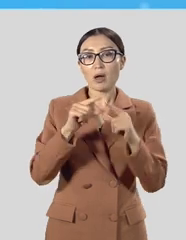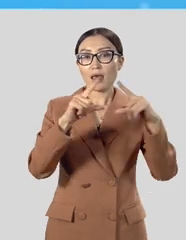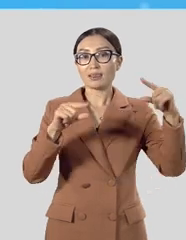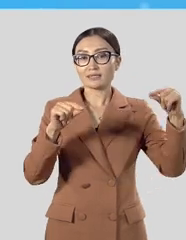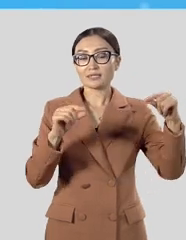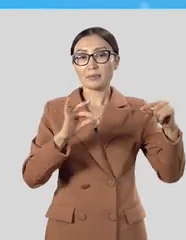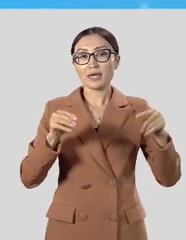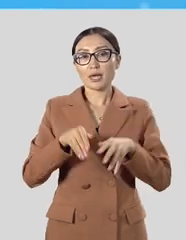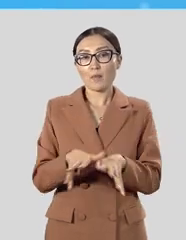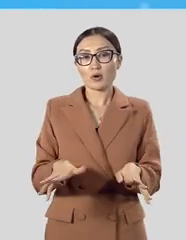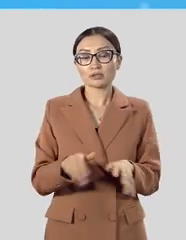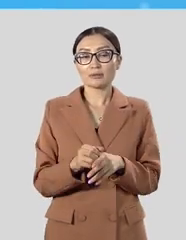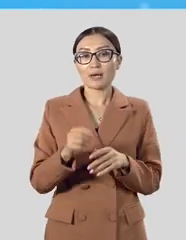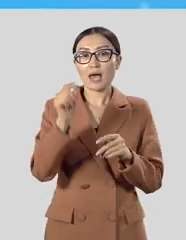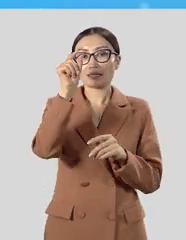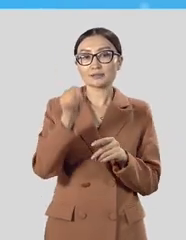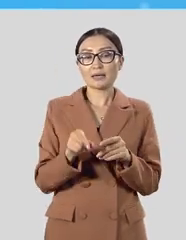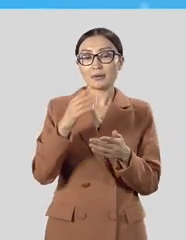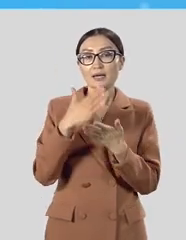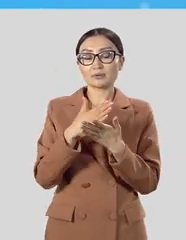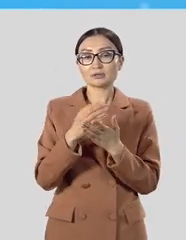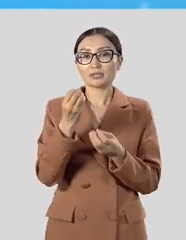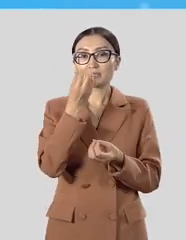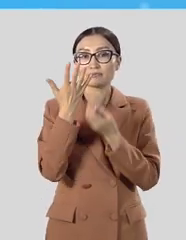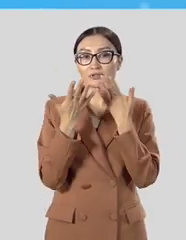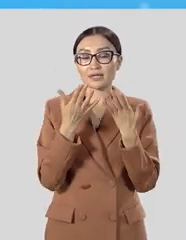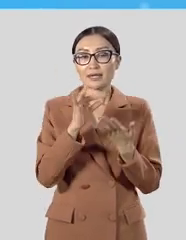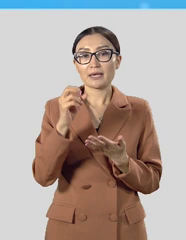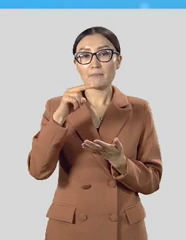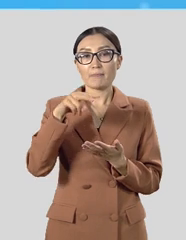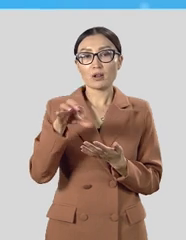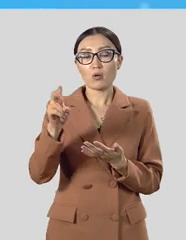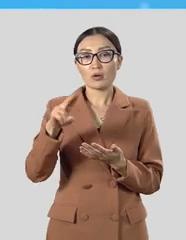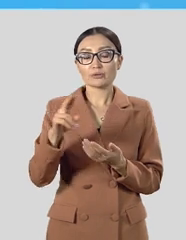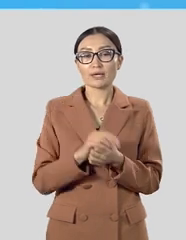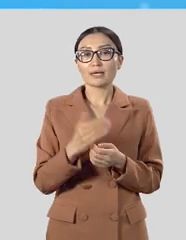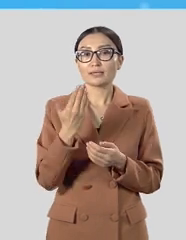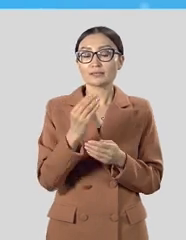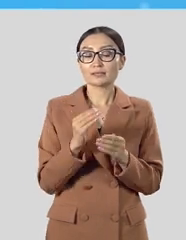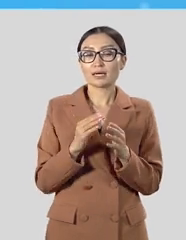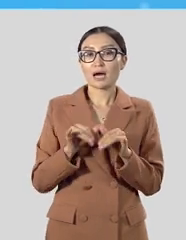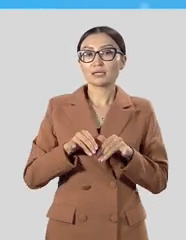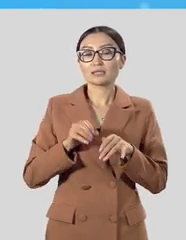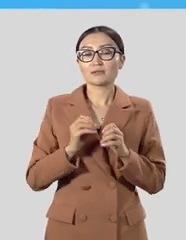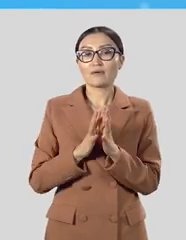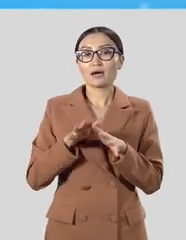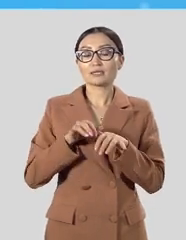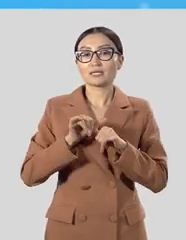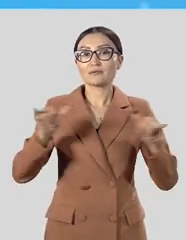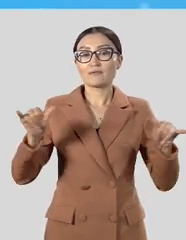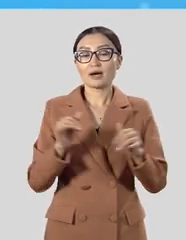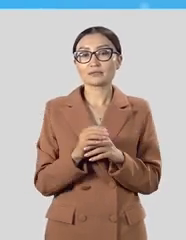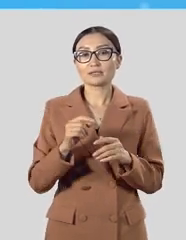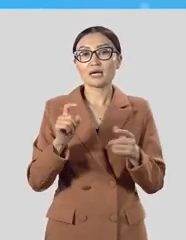и почками. На стебле также образуются цветки и плоды. Стебель развивается из почки зародыша семени и